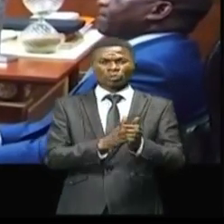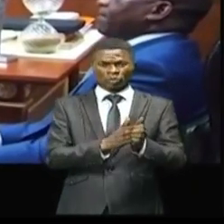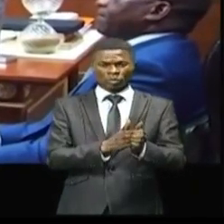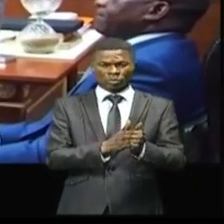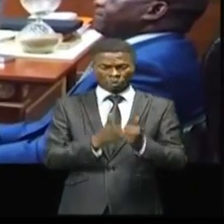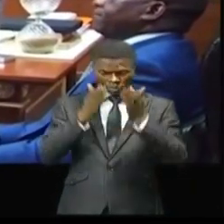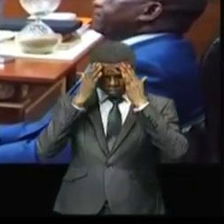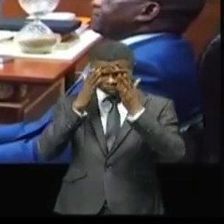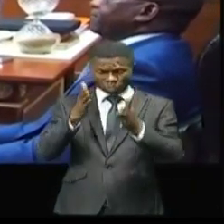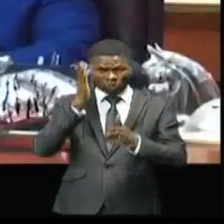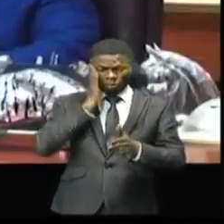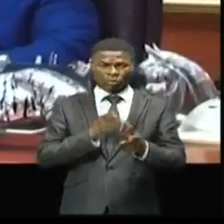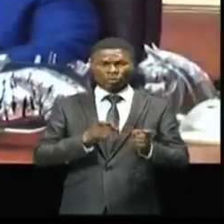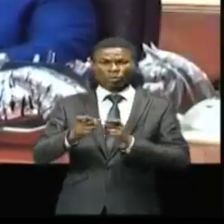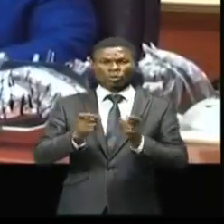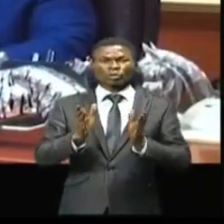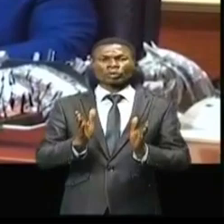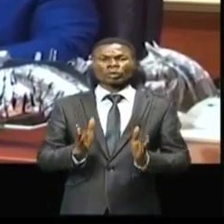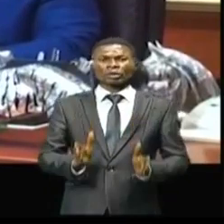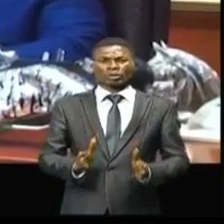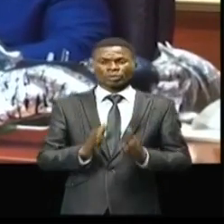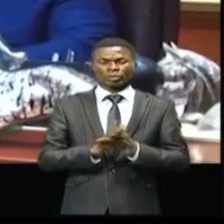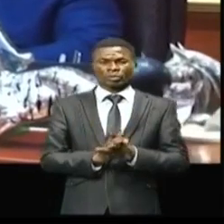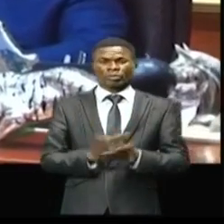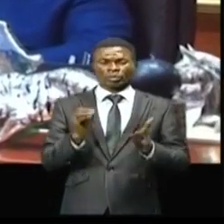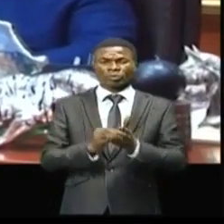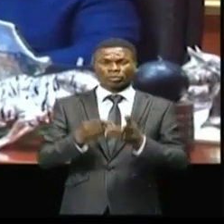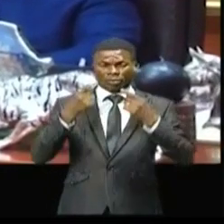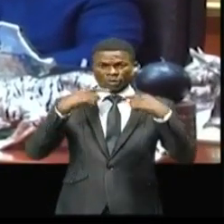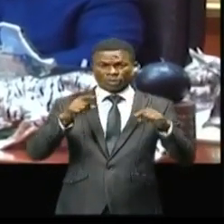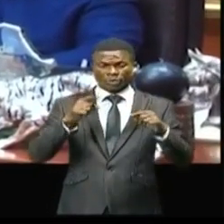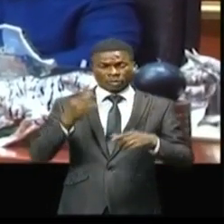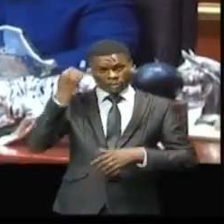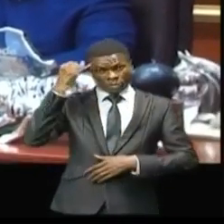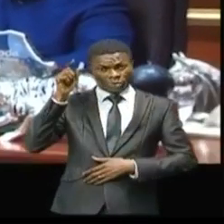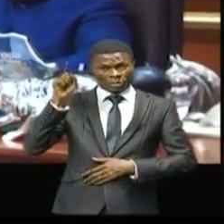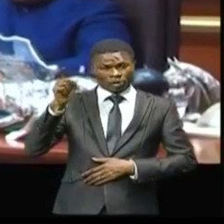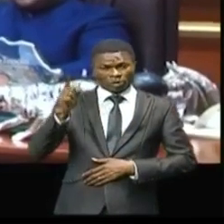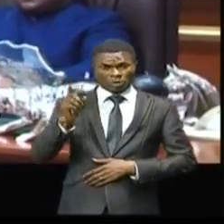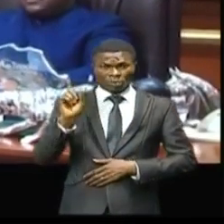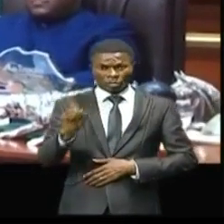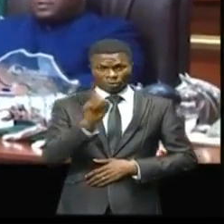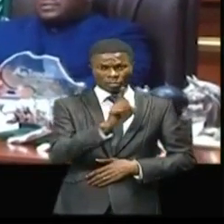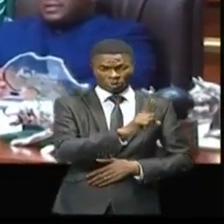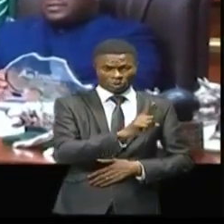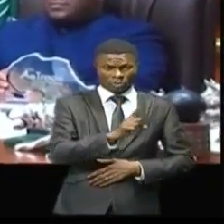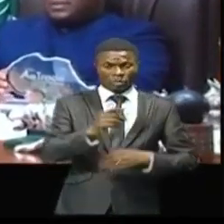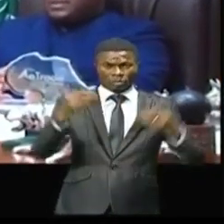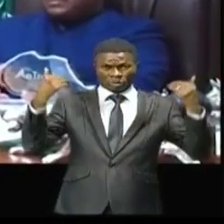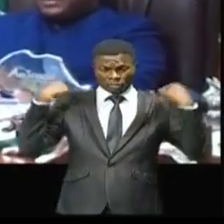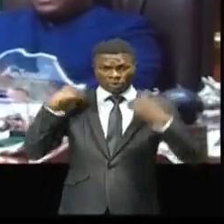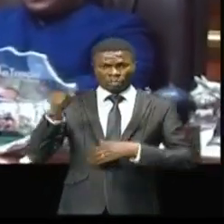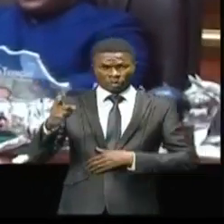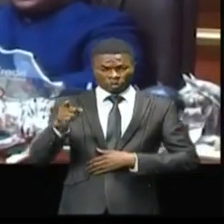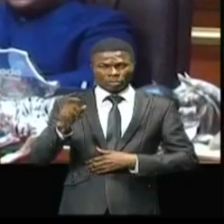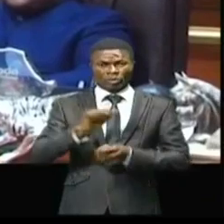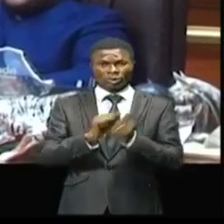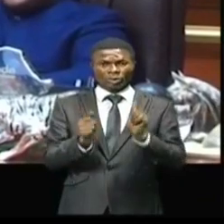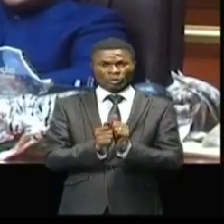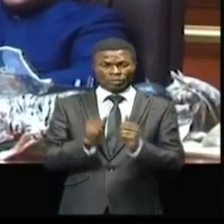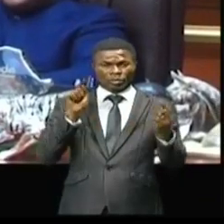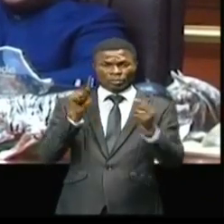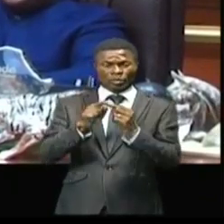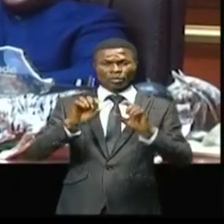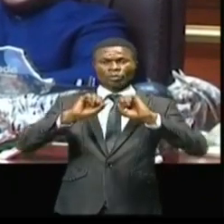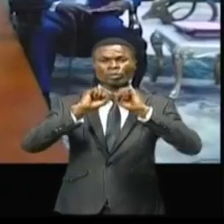répond sur la bonne gouvernance il a rappelé qu'à son entendement chacune de ces entités quelle que soit son objet